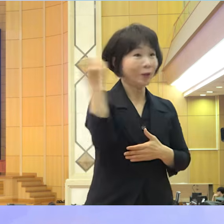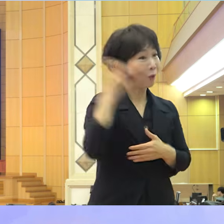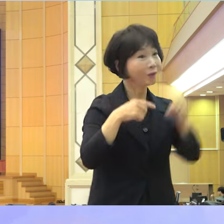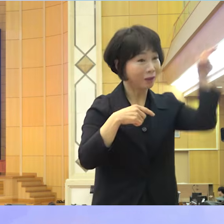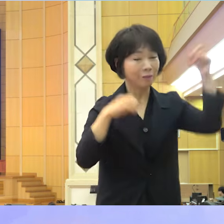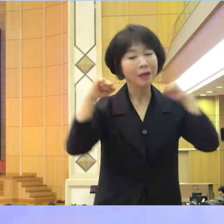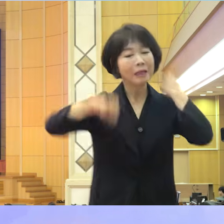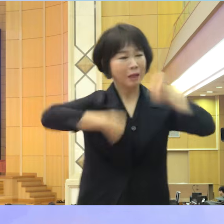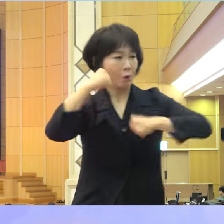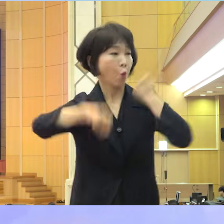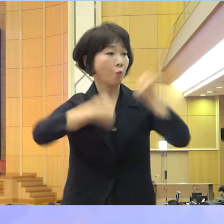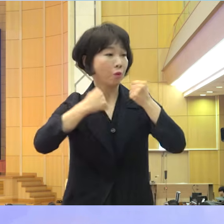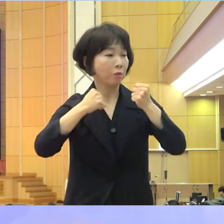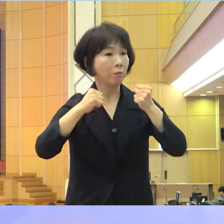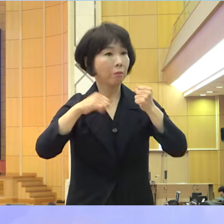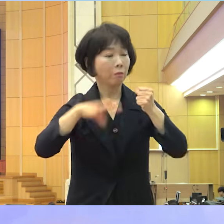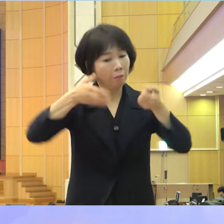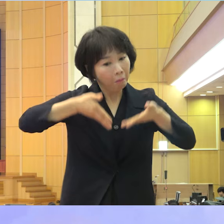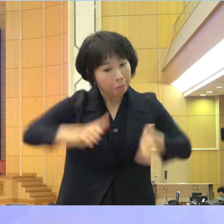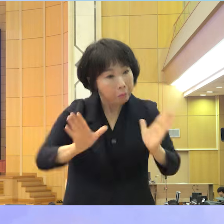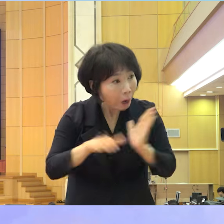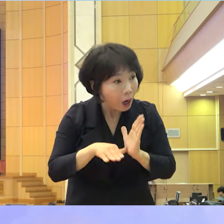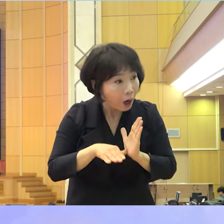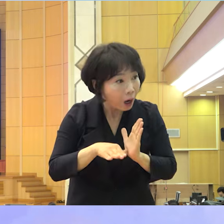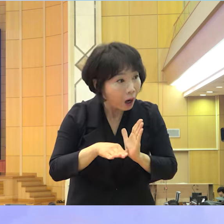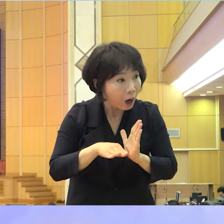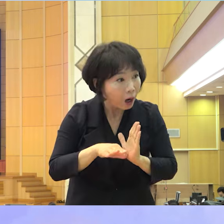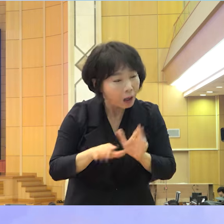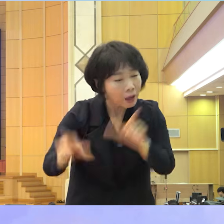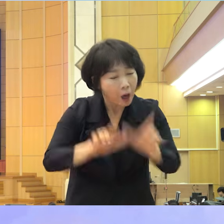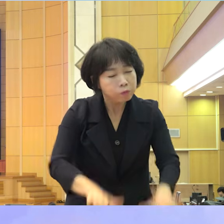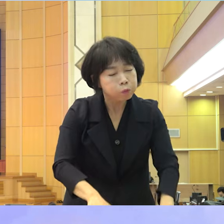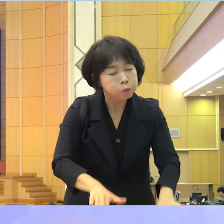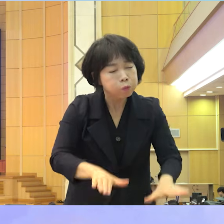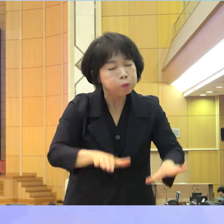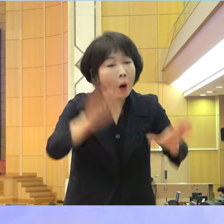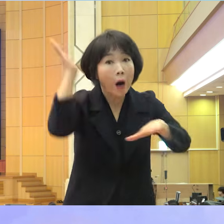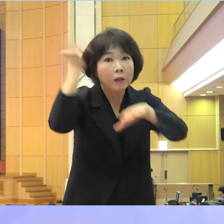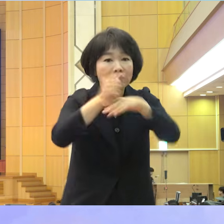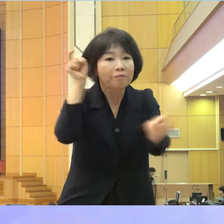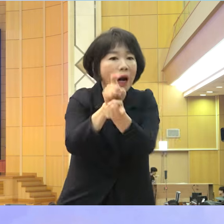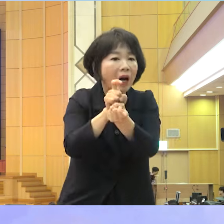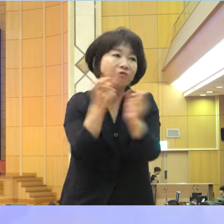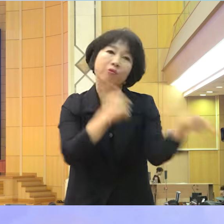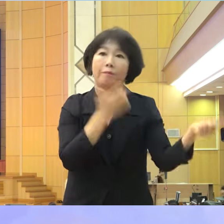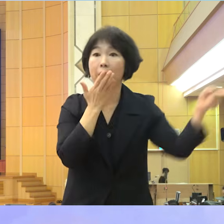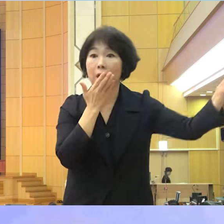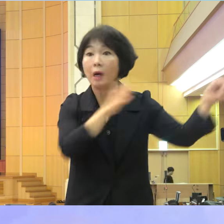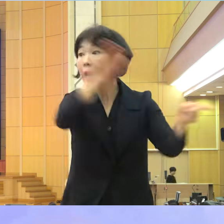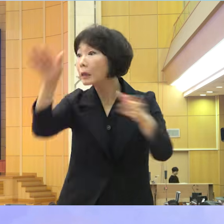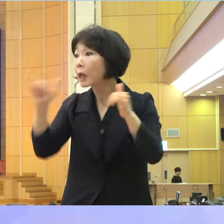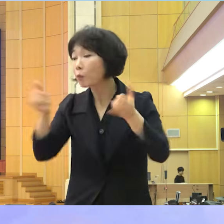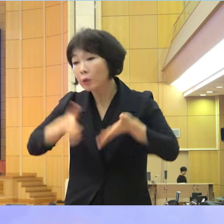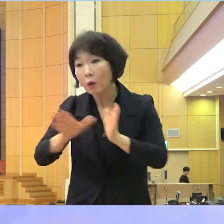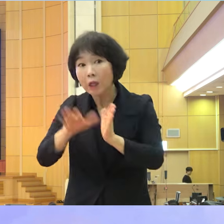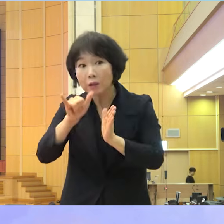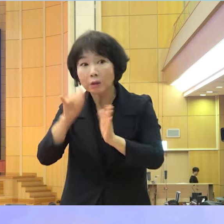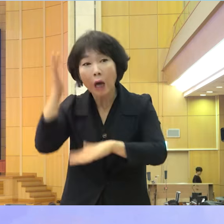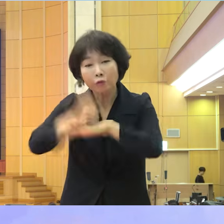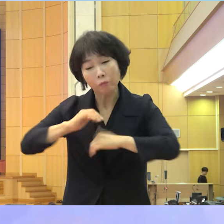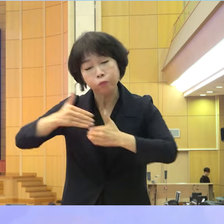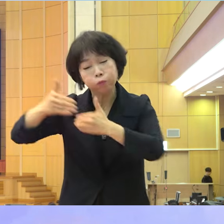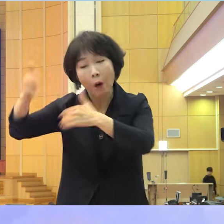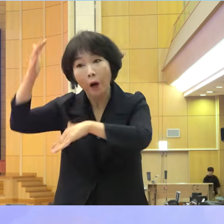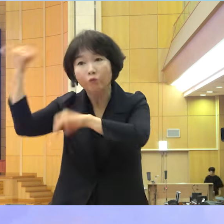동물도 태어나서 살다가 죽지요. 사람도 날 때가 있으면 죽을 때가 있는